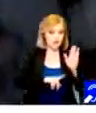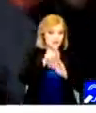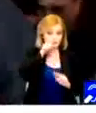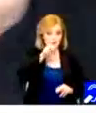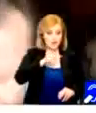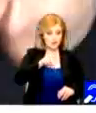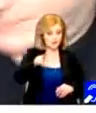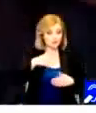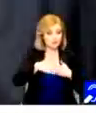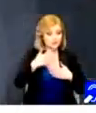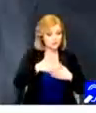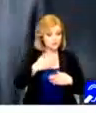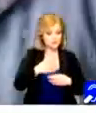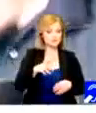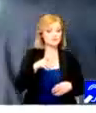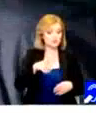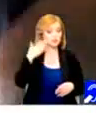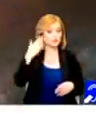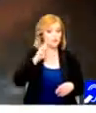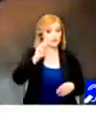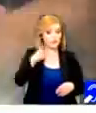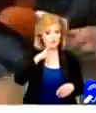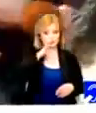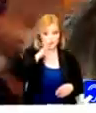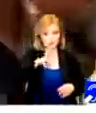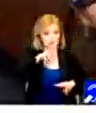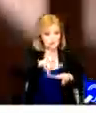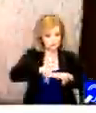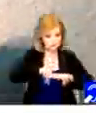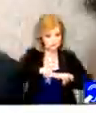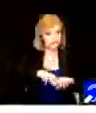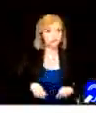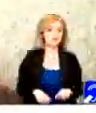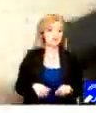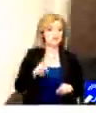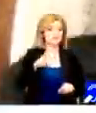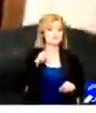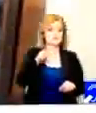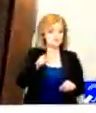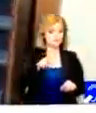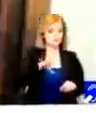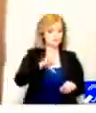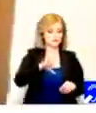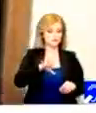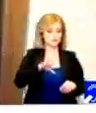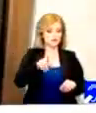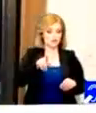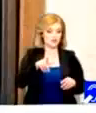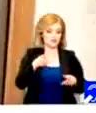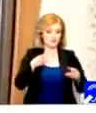lunii aprilie a fost condamnat definitiv în România la 2 ani și 4 luni de închisoare cu executare pentru trafic de influență și instigare la